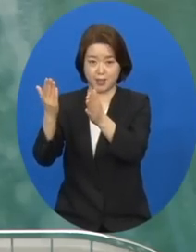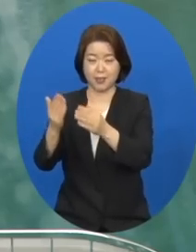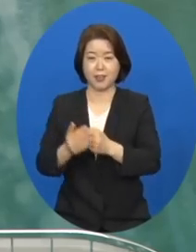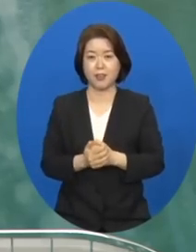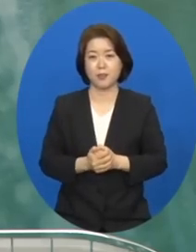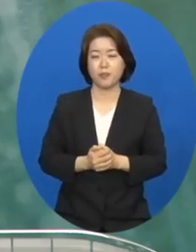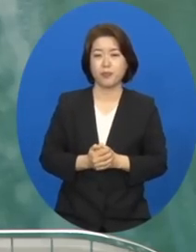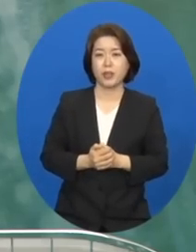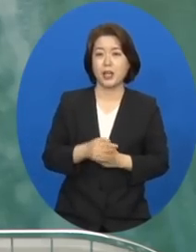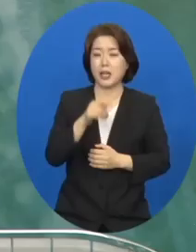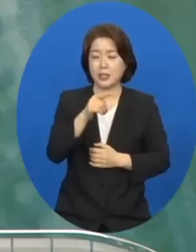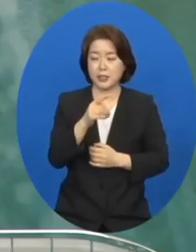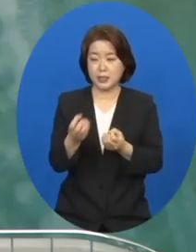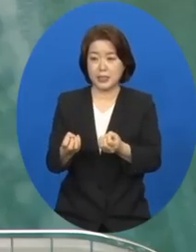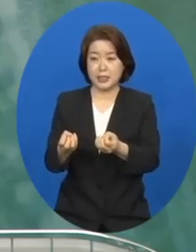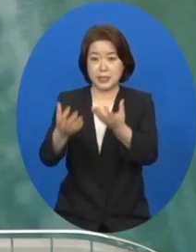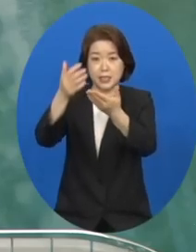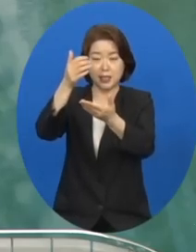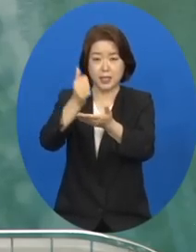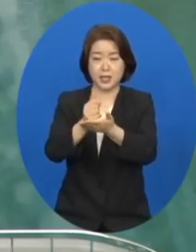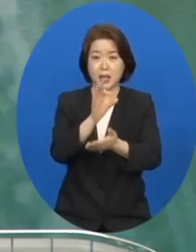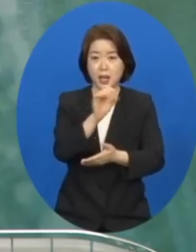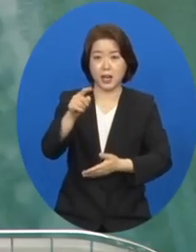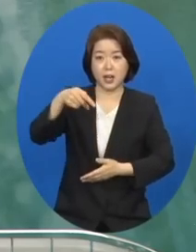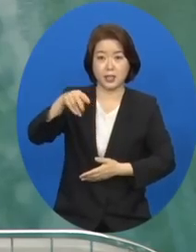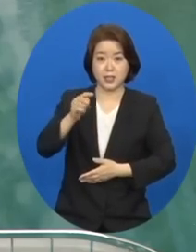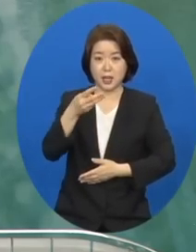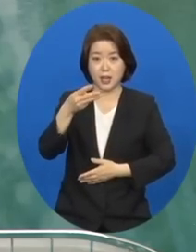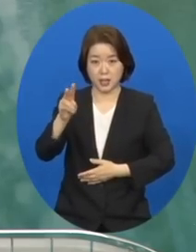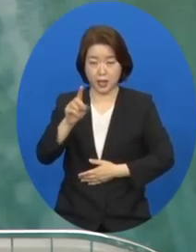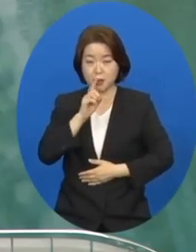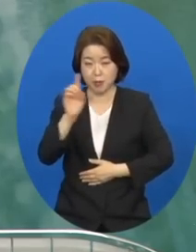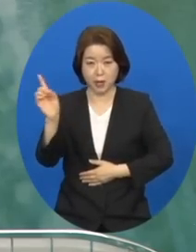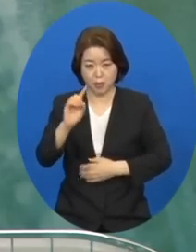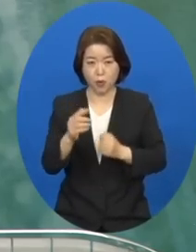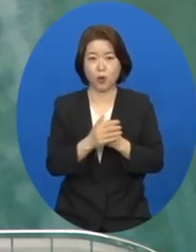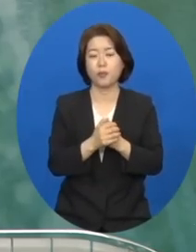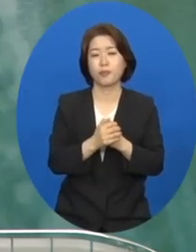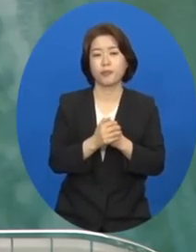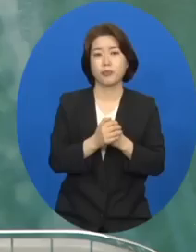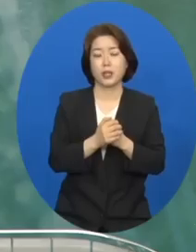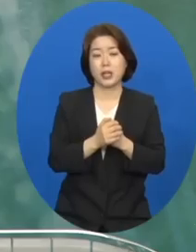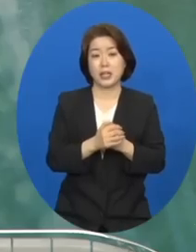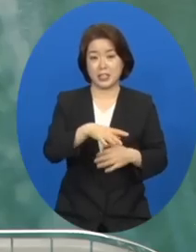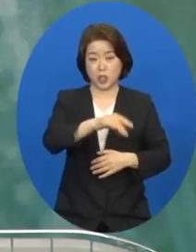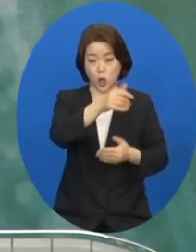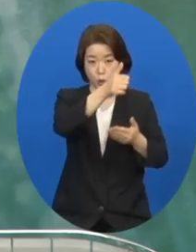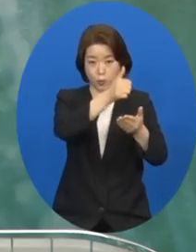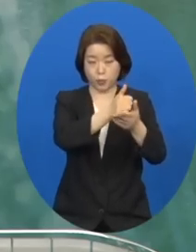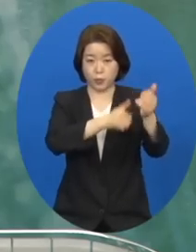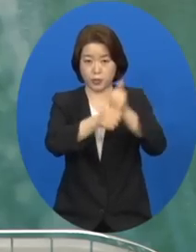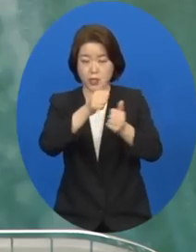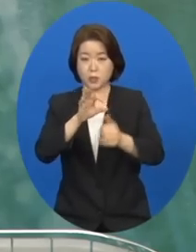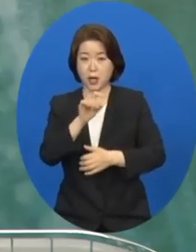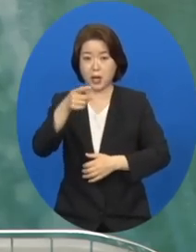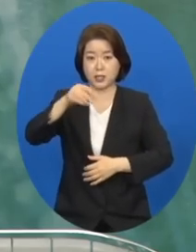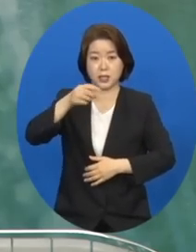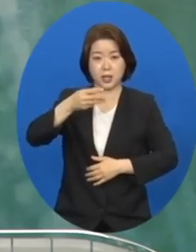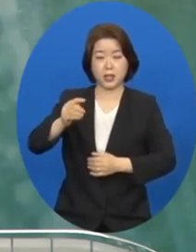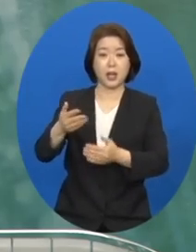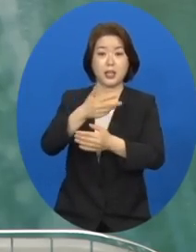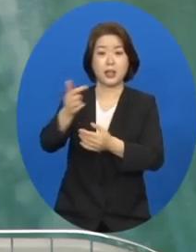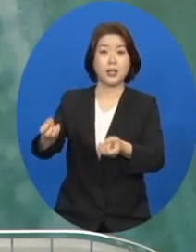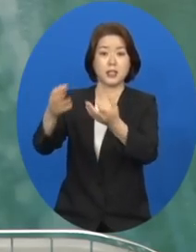아 사라가 이런 얘기를 해요 30일전 10절 입니다 사독의 자손인 아싸 레아 대대 사장이 왕에게 대답하였다 백성이